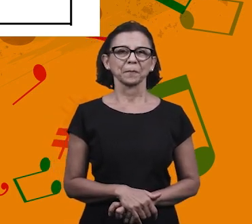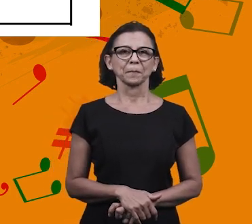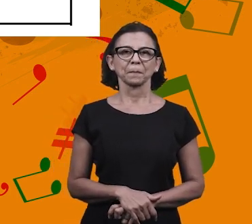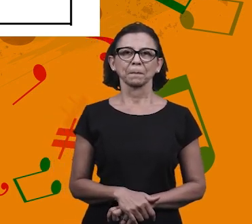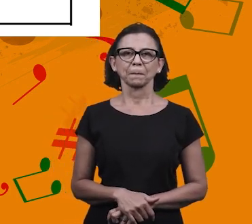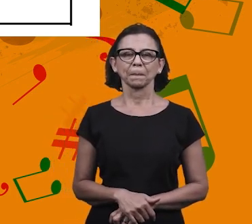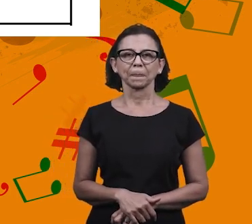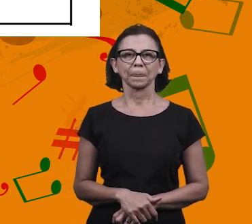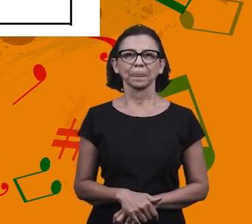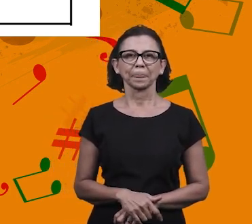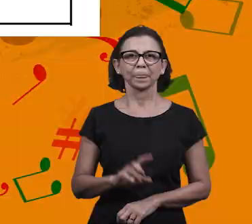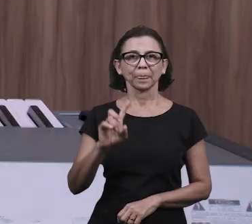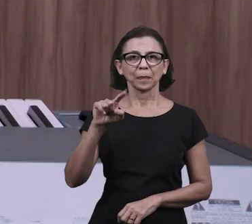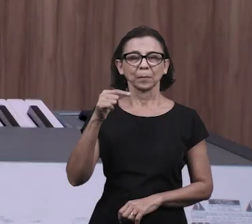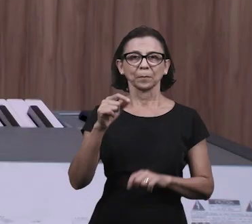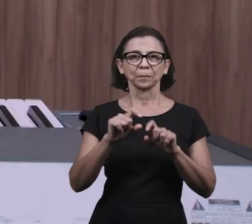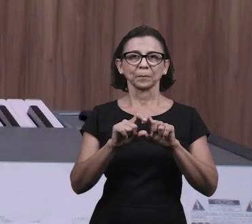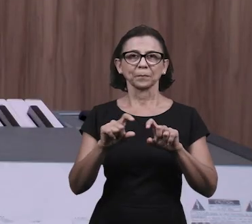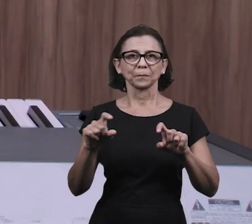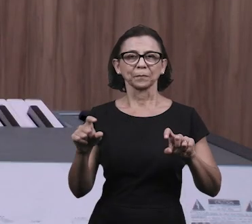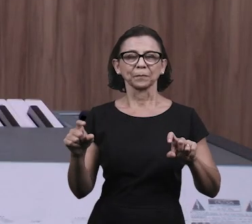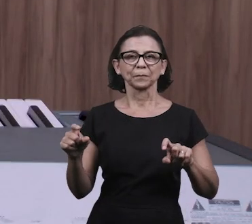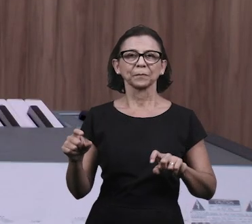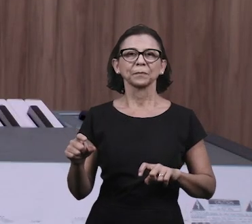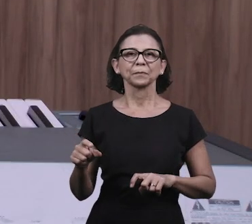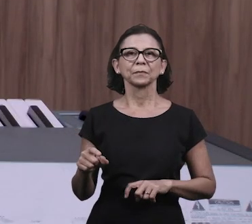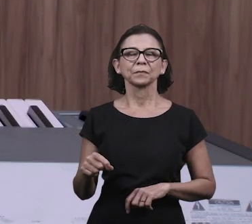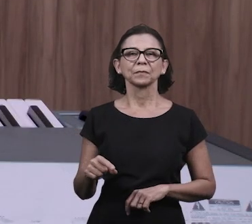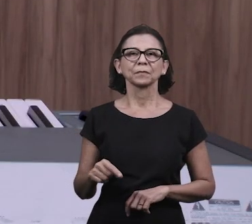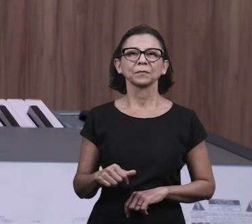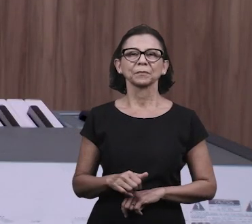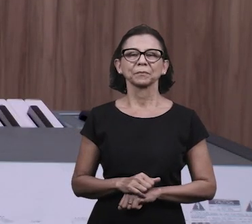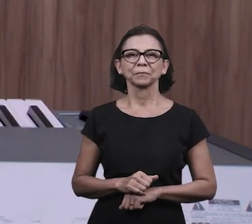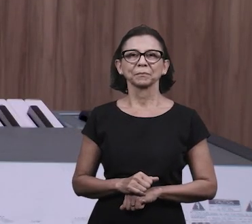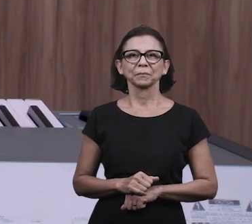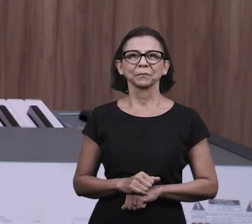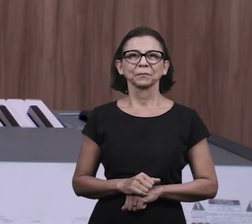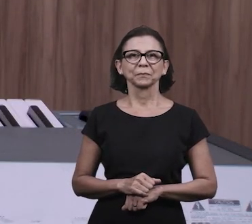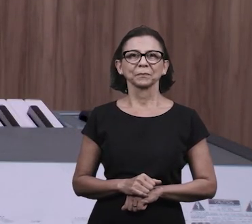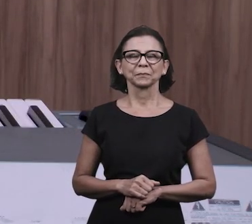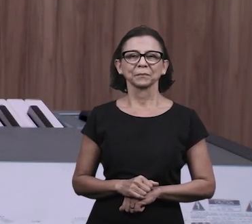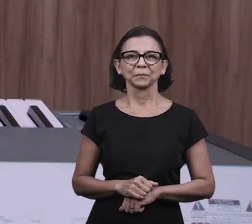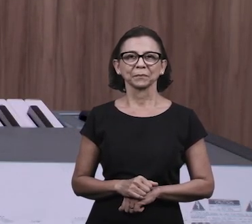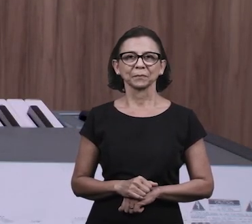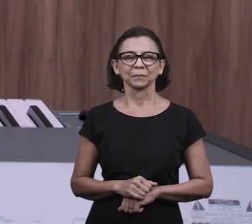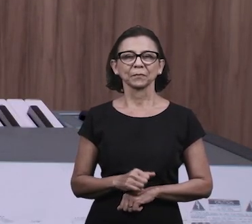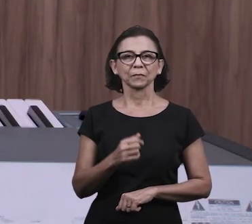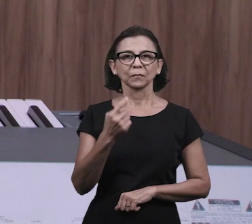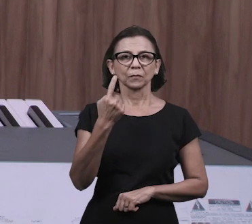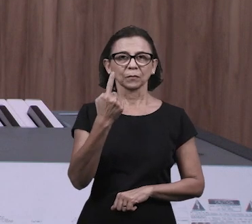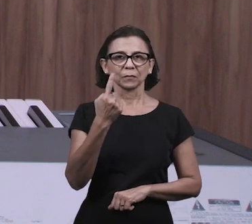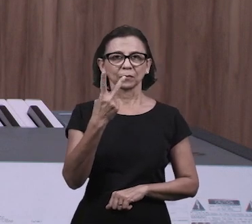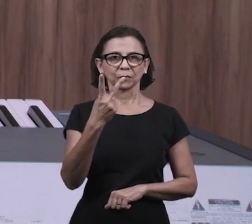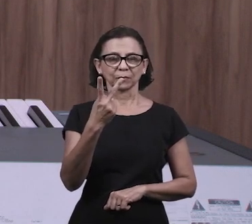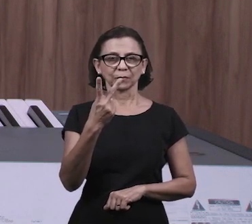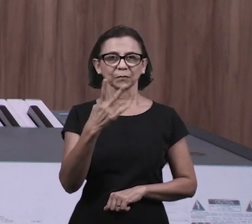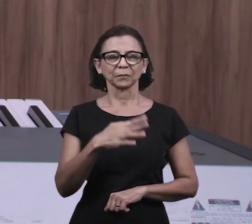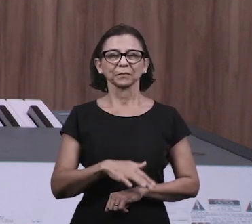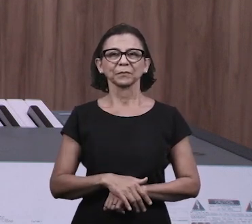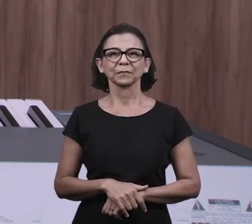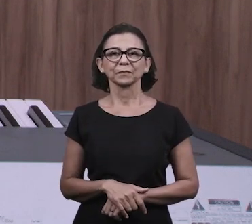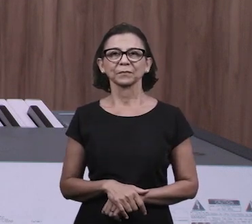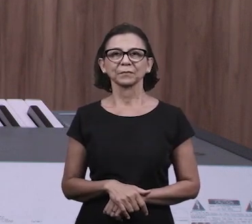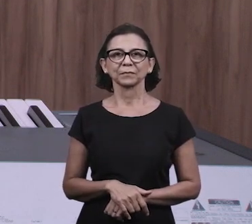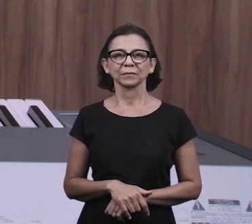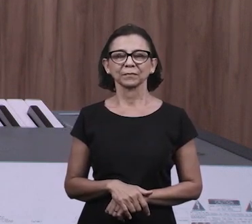mi, ré. La prochaine phrase. Maintenant, la verte. Je compte 1, 2 et on entre ici. Le doigt